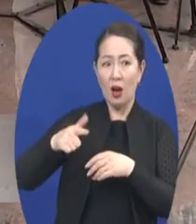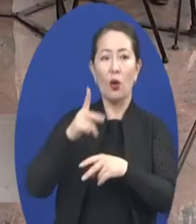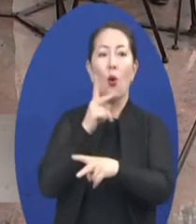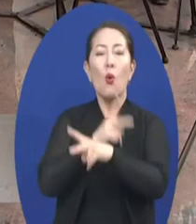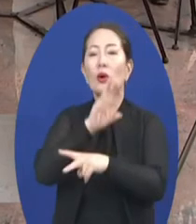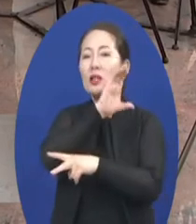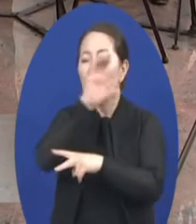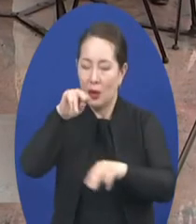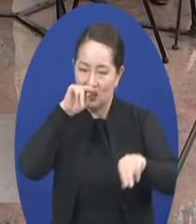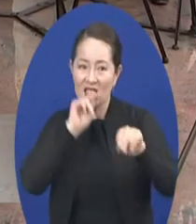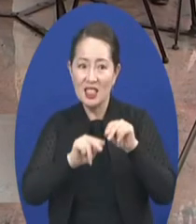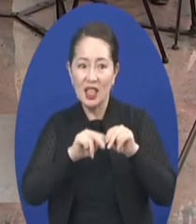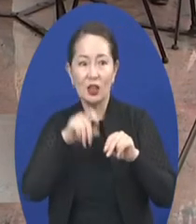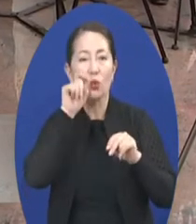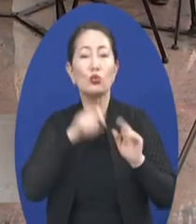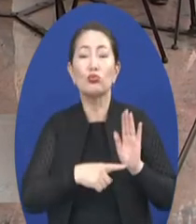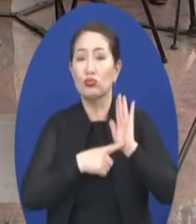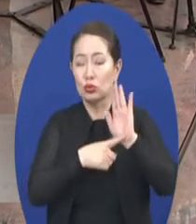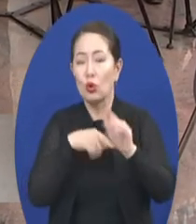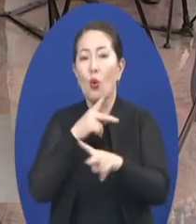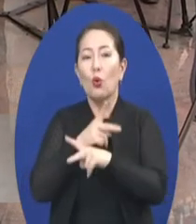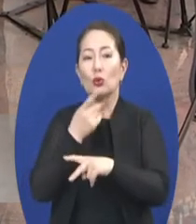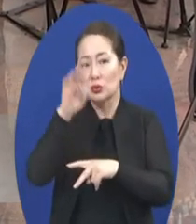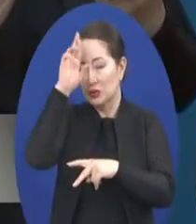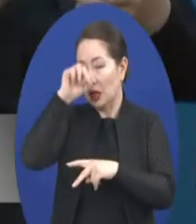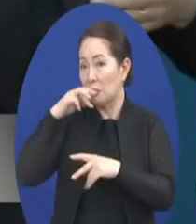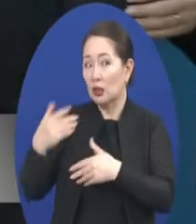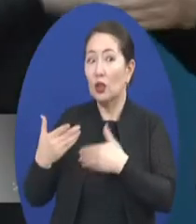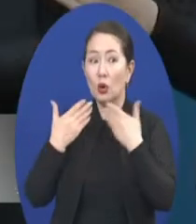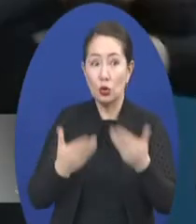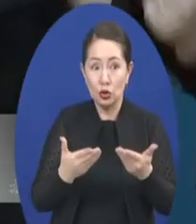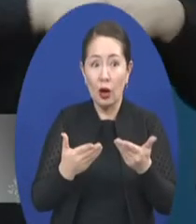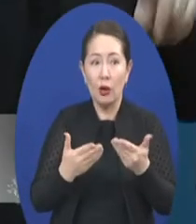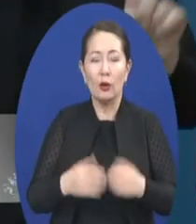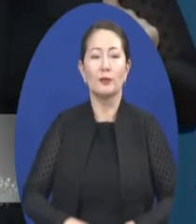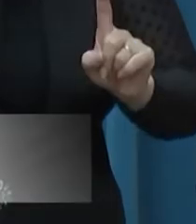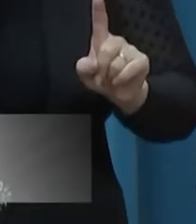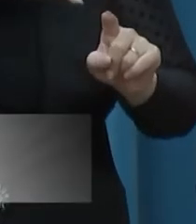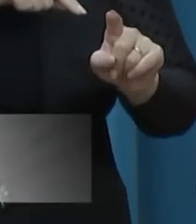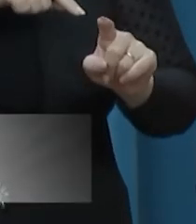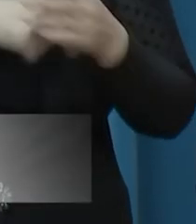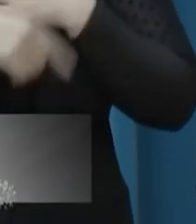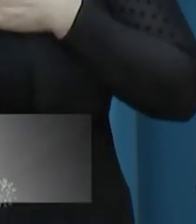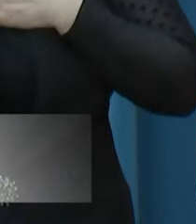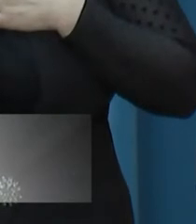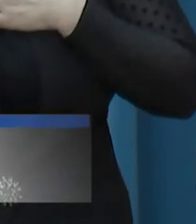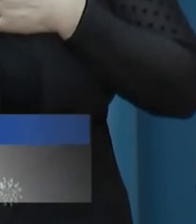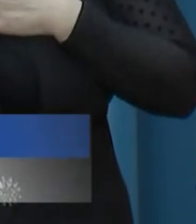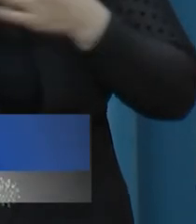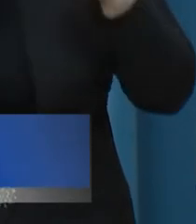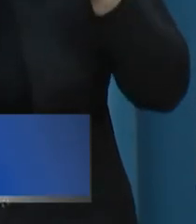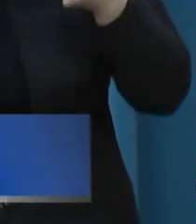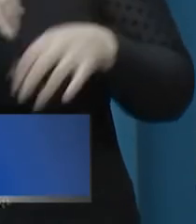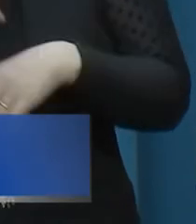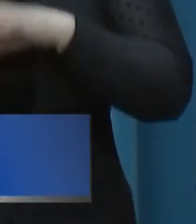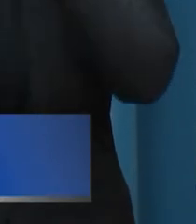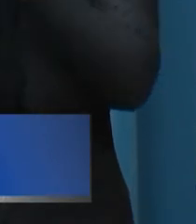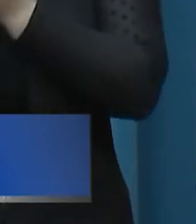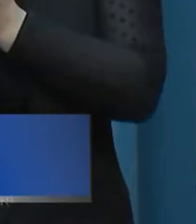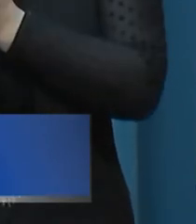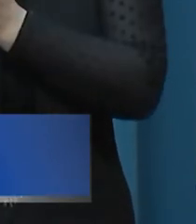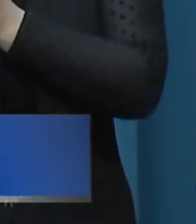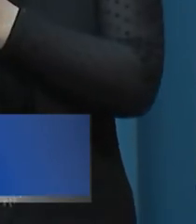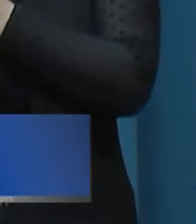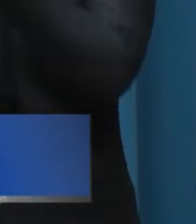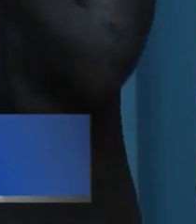хуулийн байгууллагаар шалгуулах хүсэлтэд илэрхийлсэн гэж хууль зүйн яамнаас мэдгдлээ. 20 одоо зээлдэгчтэй холбоотой 520 тэрбум төгрөгийн одоо энэ